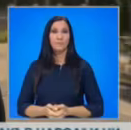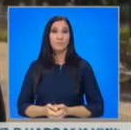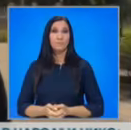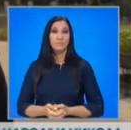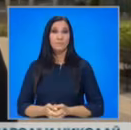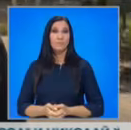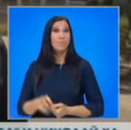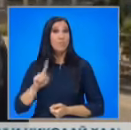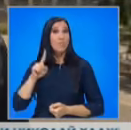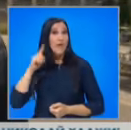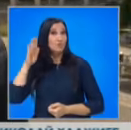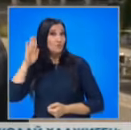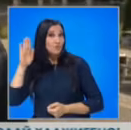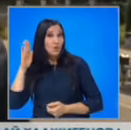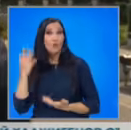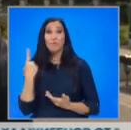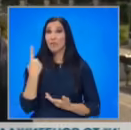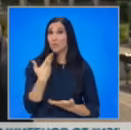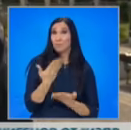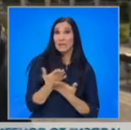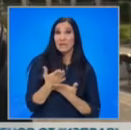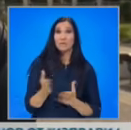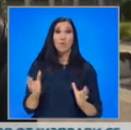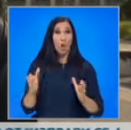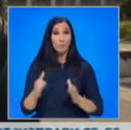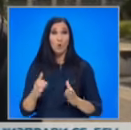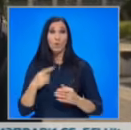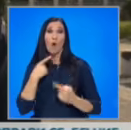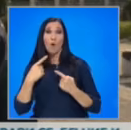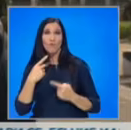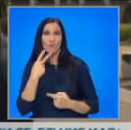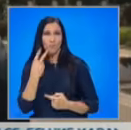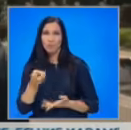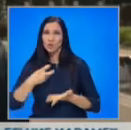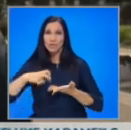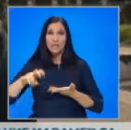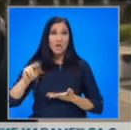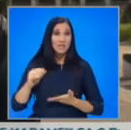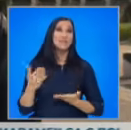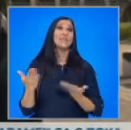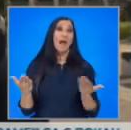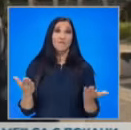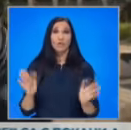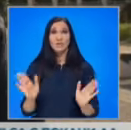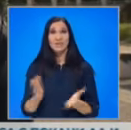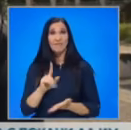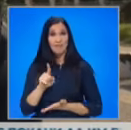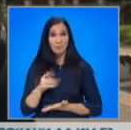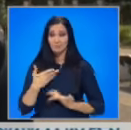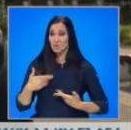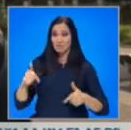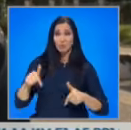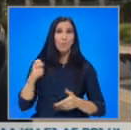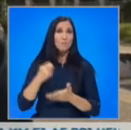Нали, не чухте ли, когато един представител на отборите говори публично, излезна, каза за какво става въпрос. И ние сме тук, за да